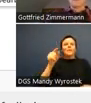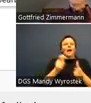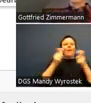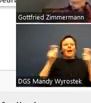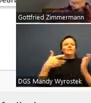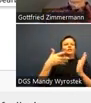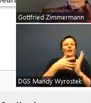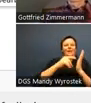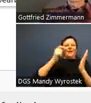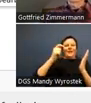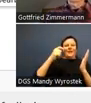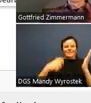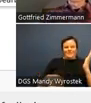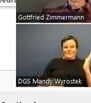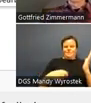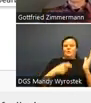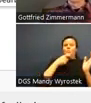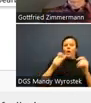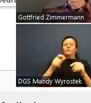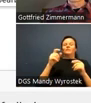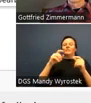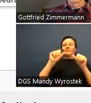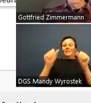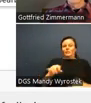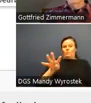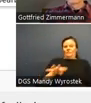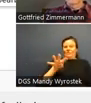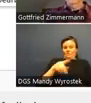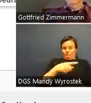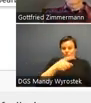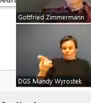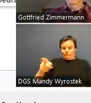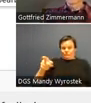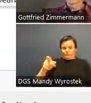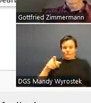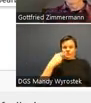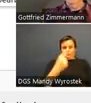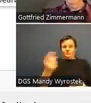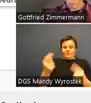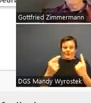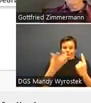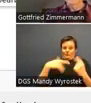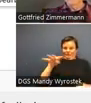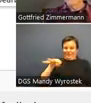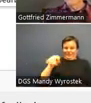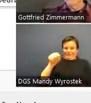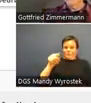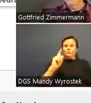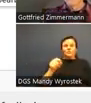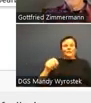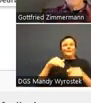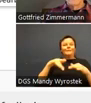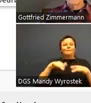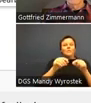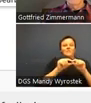Lizenz. Diese Information darf nur dann als Kopf- und Fußzeile stehen, wenn sie redundant